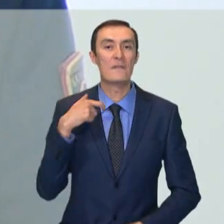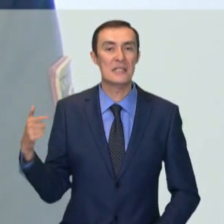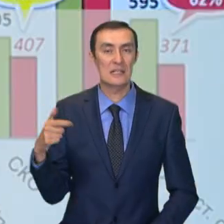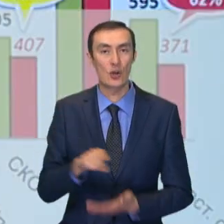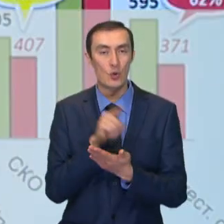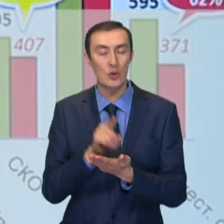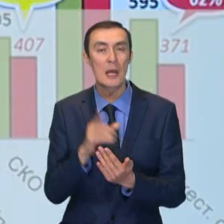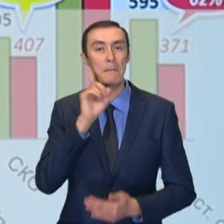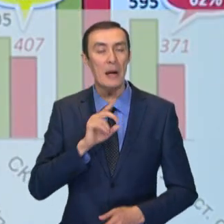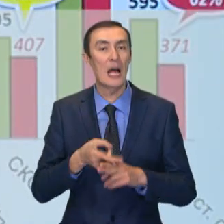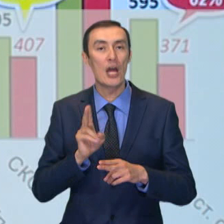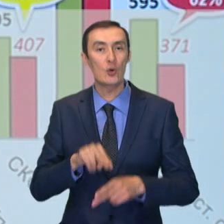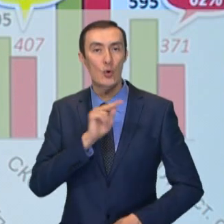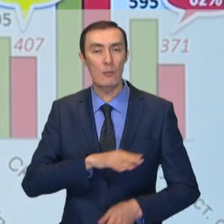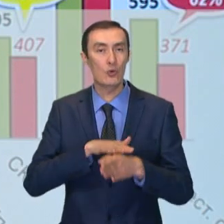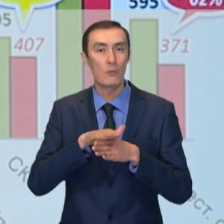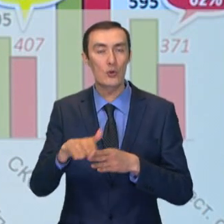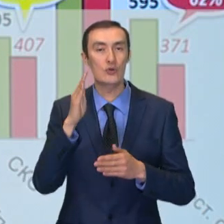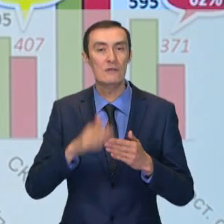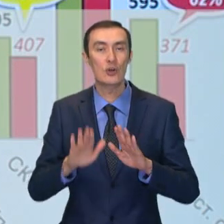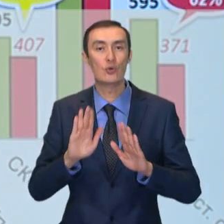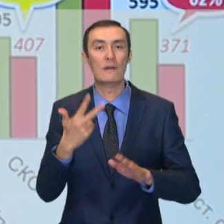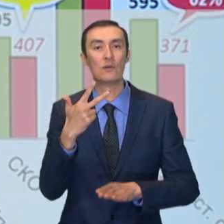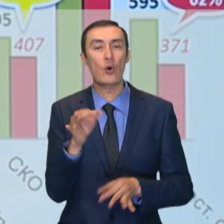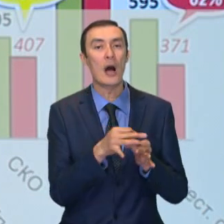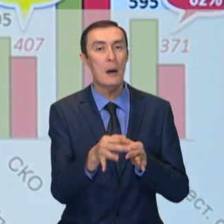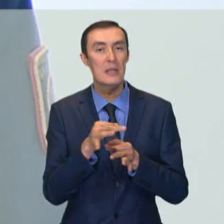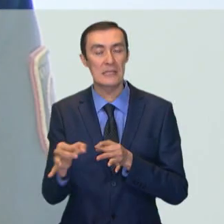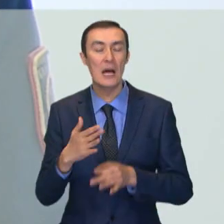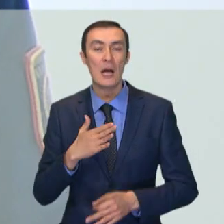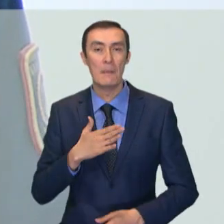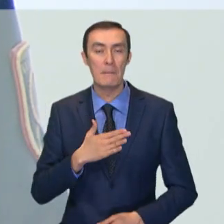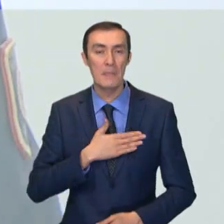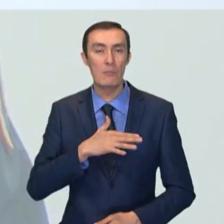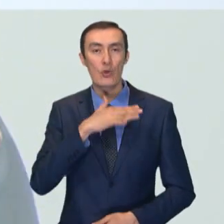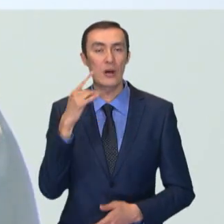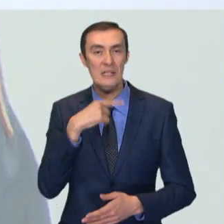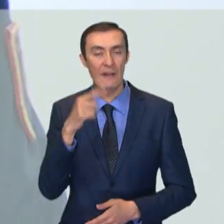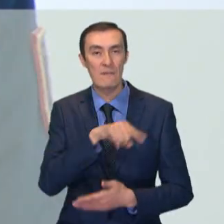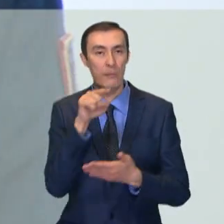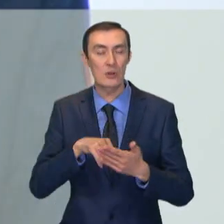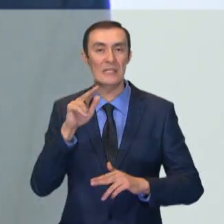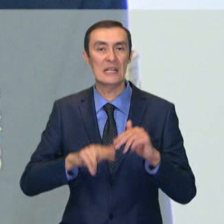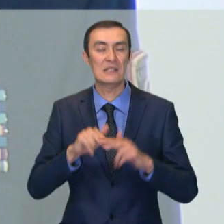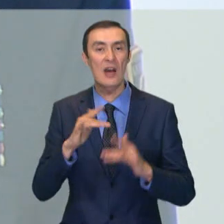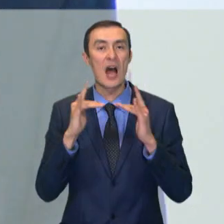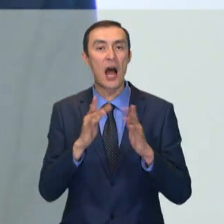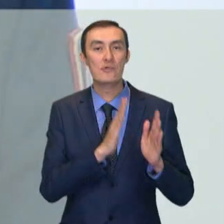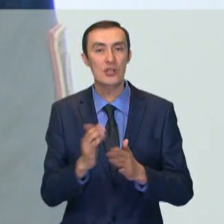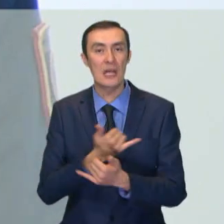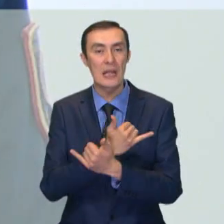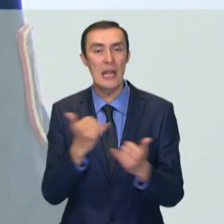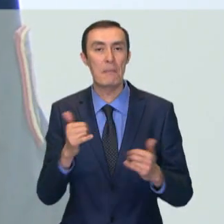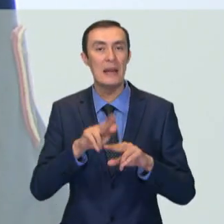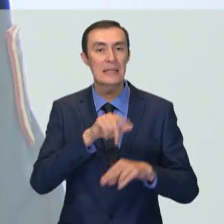должности. Правда, пока эту работу полностью завершили только в 3 областях. Мы неоднократно поднимали вопрос о строительстве общежитий для